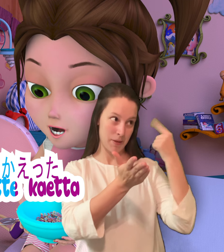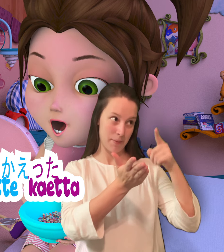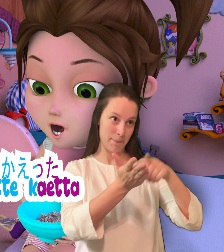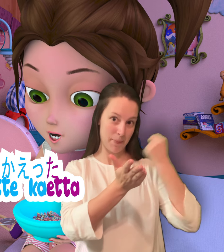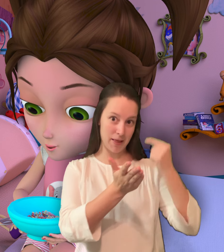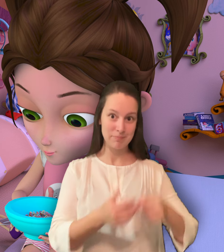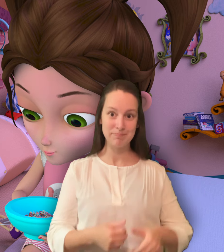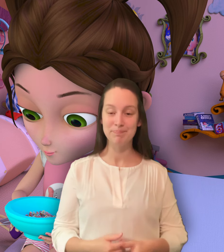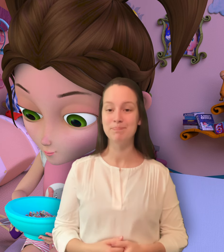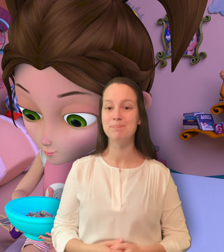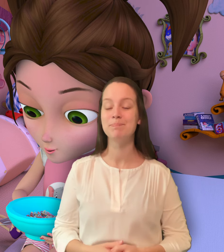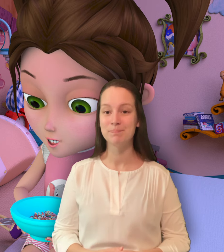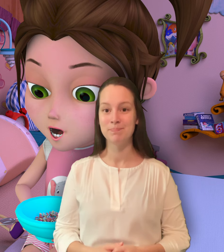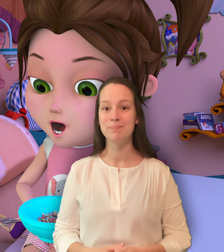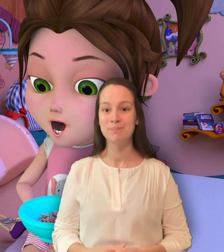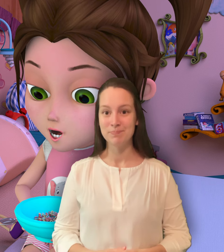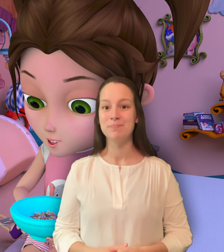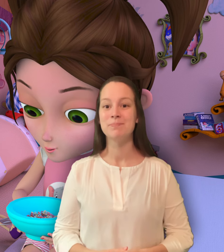て帰っ